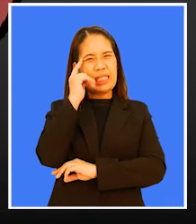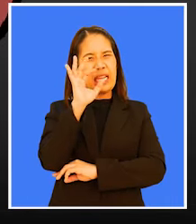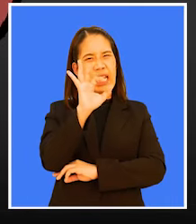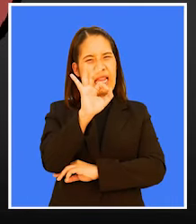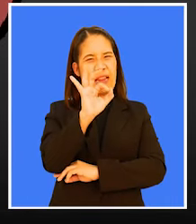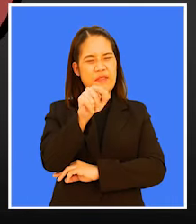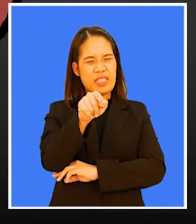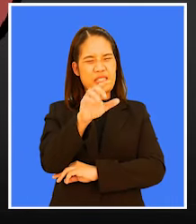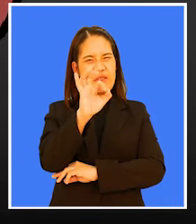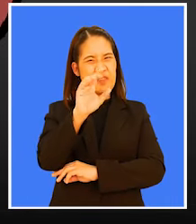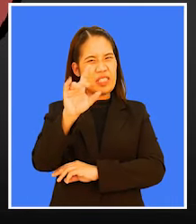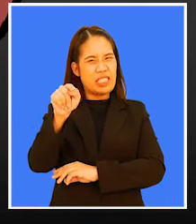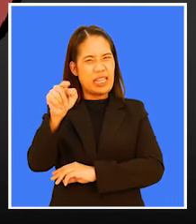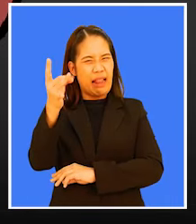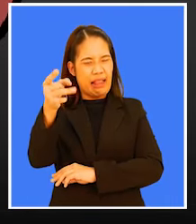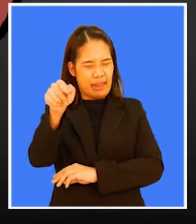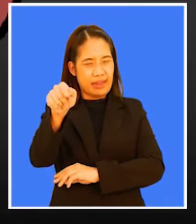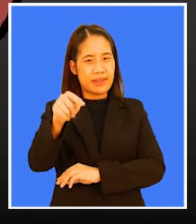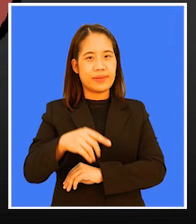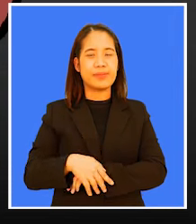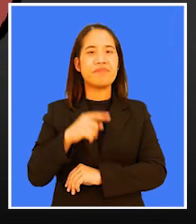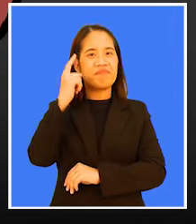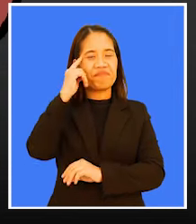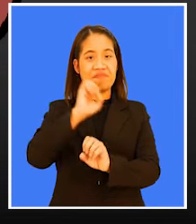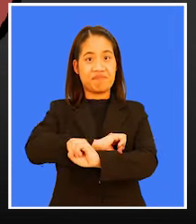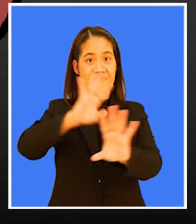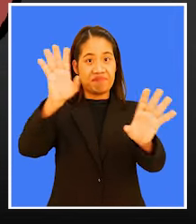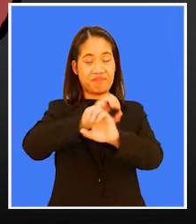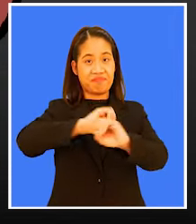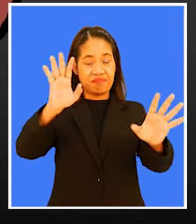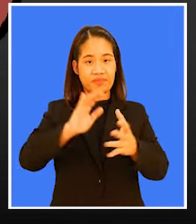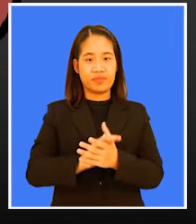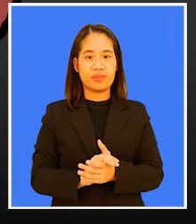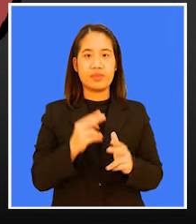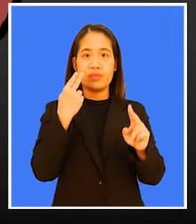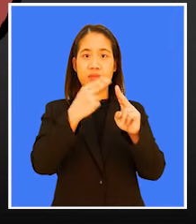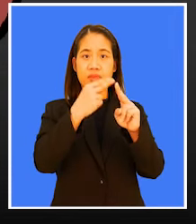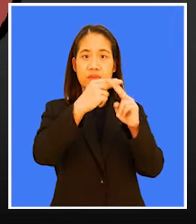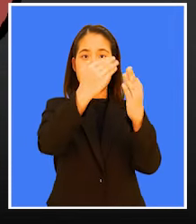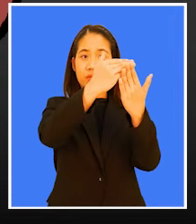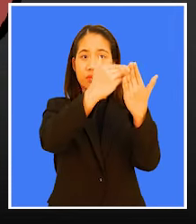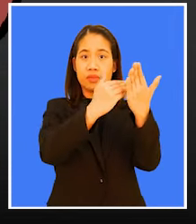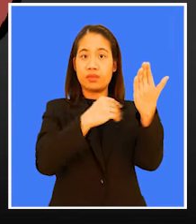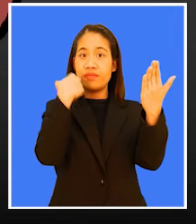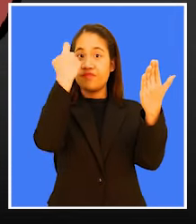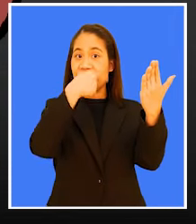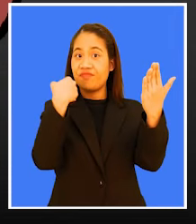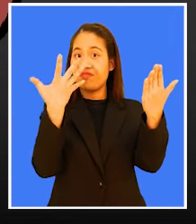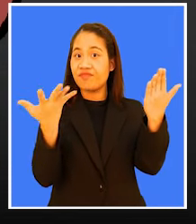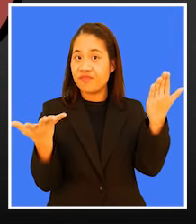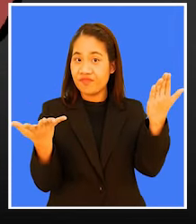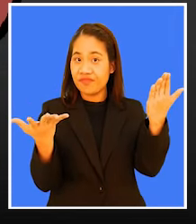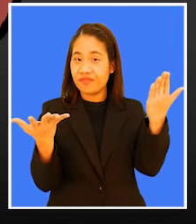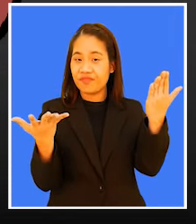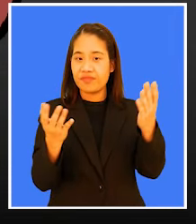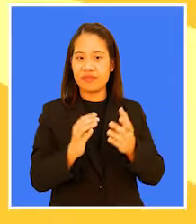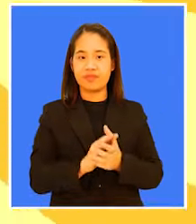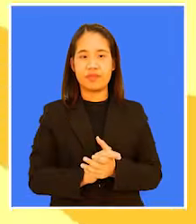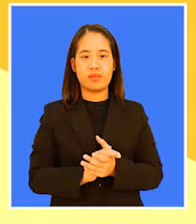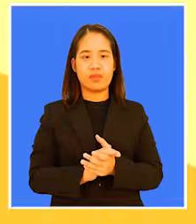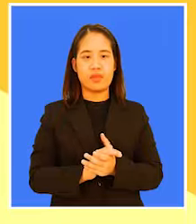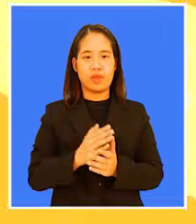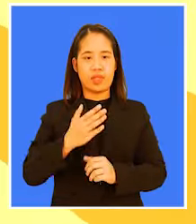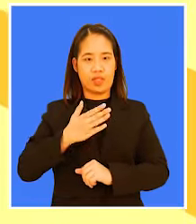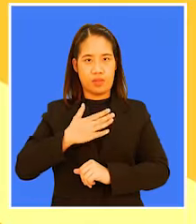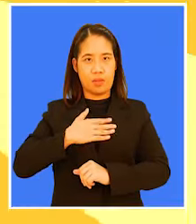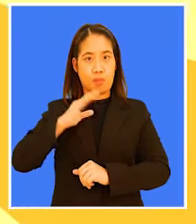ไอ้ฟิชชิ่งอะไรนี่แล้วล่ะ ชัดๆเลยชื่อผู้ที่เงินถูกโอนไปก็ไม่ใช่ใครอื่นเลยครับยายน้อยเอา